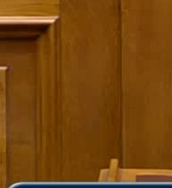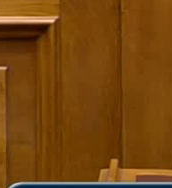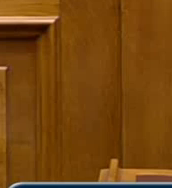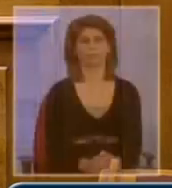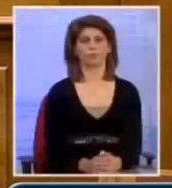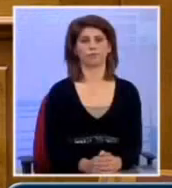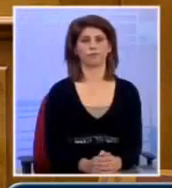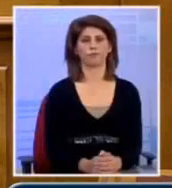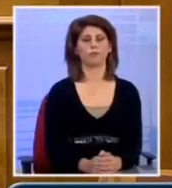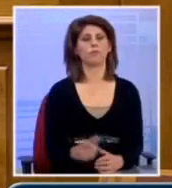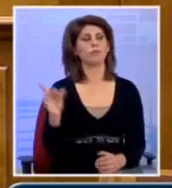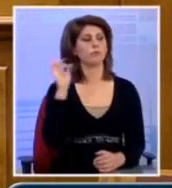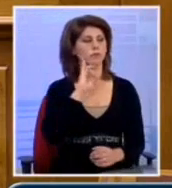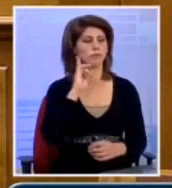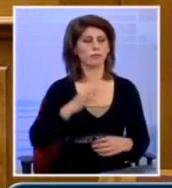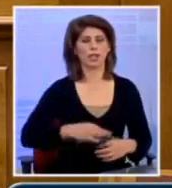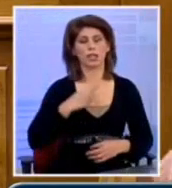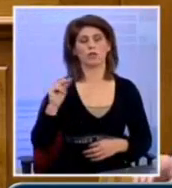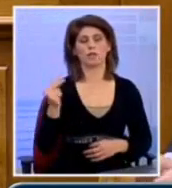Κυρίες και κύριοι βουλευτές, θέλω να ξεκαθαρίσω.